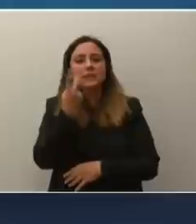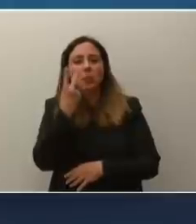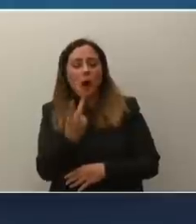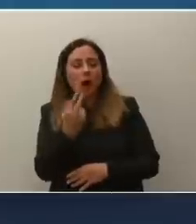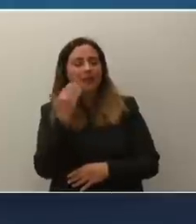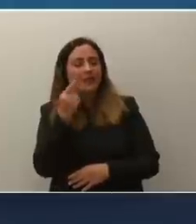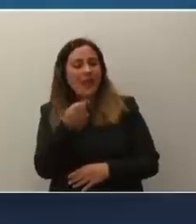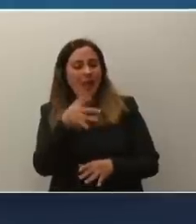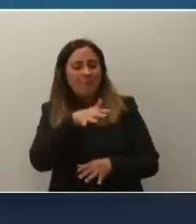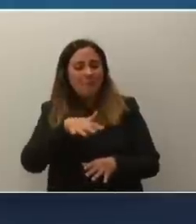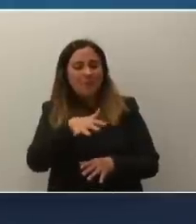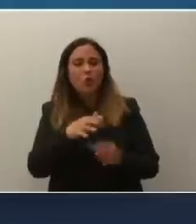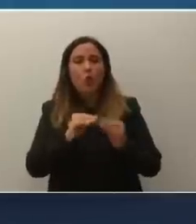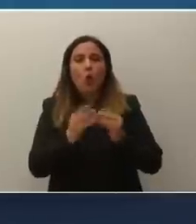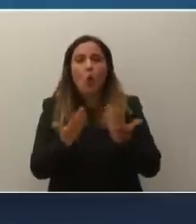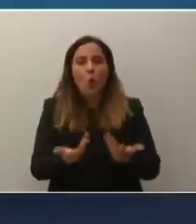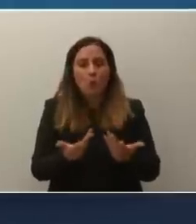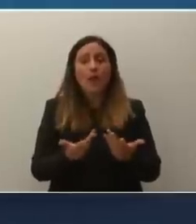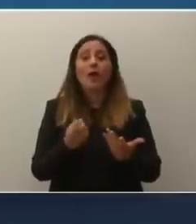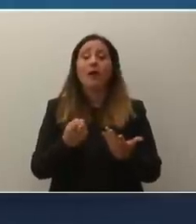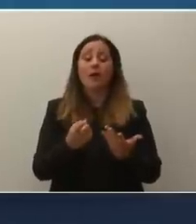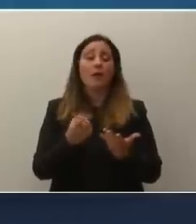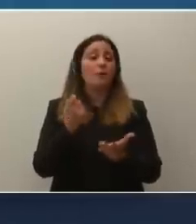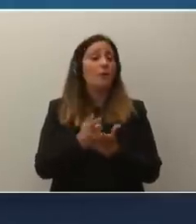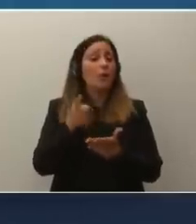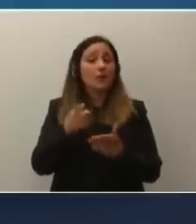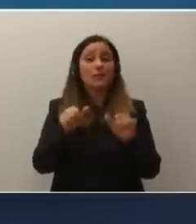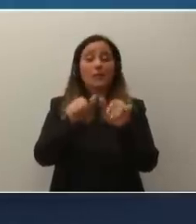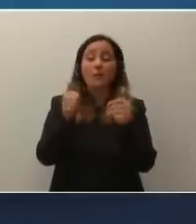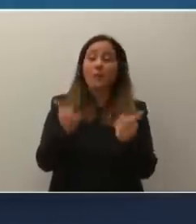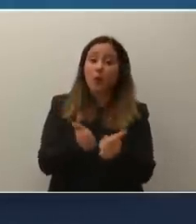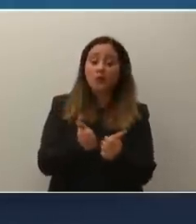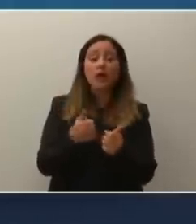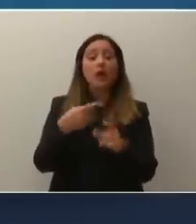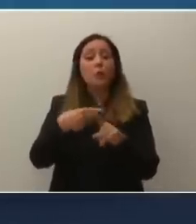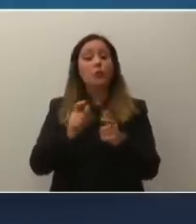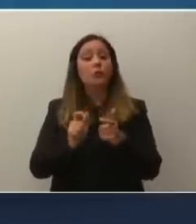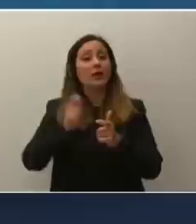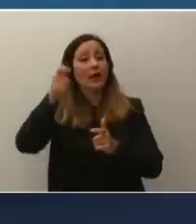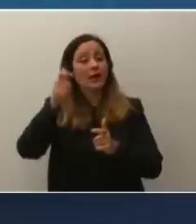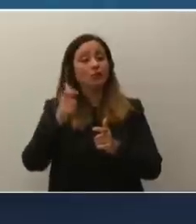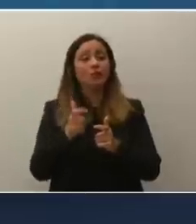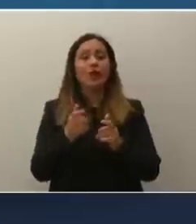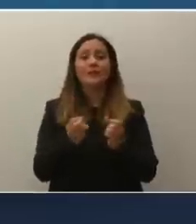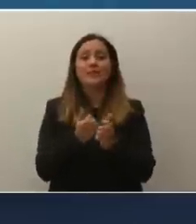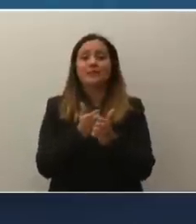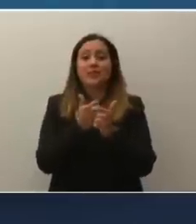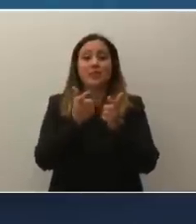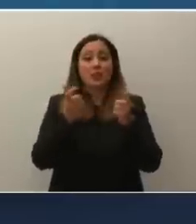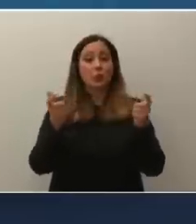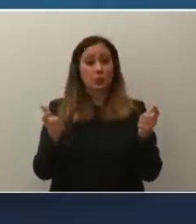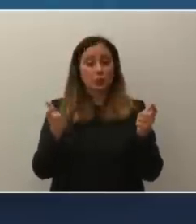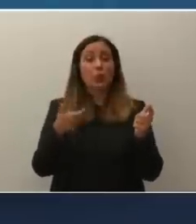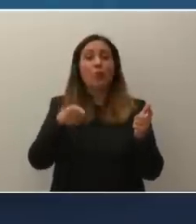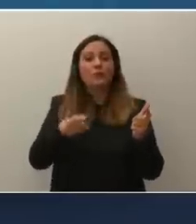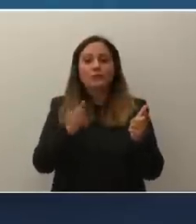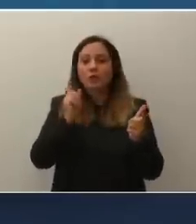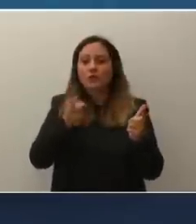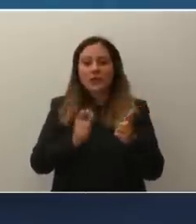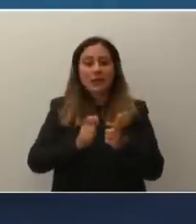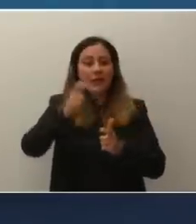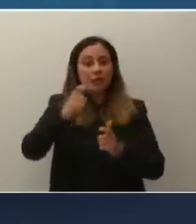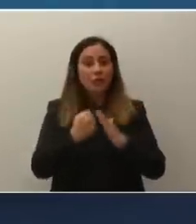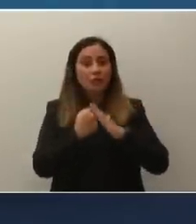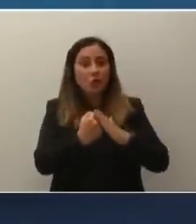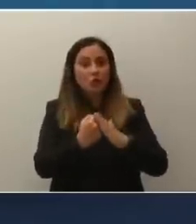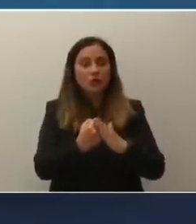La crescita è il modello di crescita, di sviluppo del Paese, della crescita di essere sostenibile, perché se non fosse sostenibile,